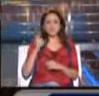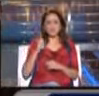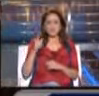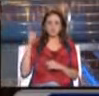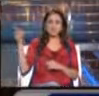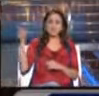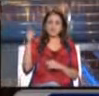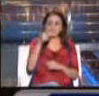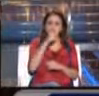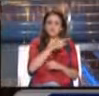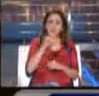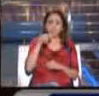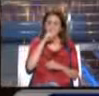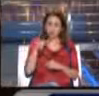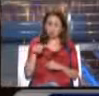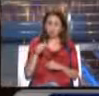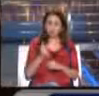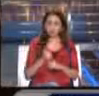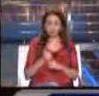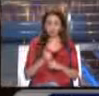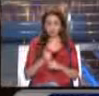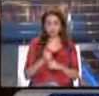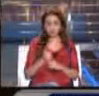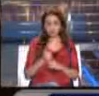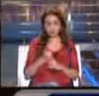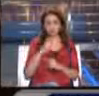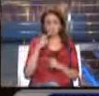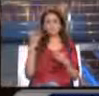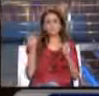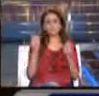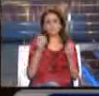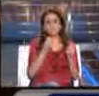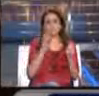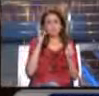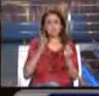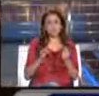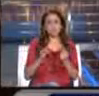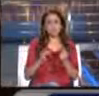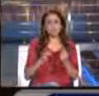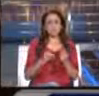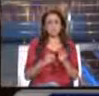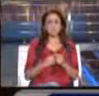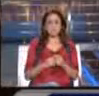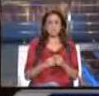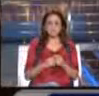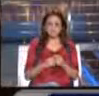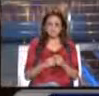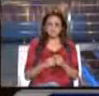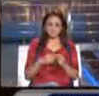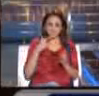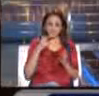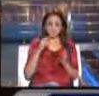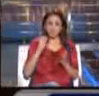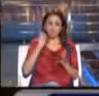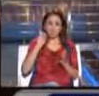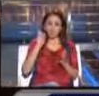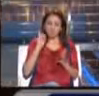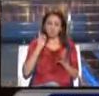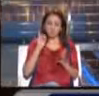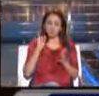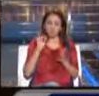كر معاك اللي هي غلط، غلط طبعا، ولكن في حاجات كتير لازم احط علامه. يعني هو ده استاذ عمرو لب الموضوع كله